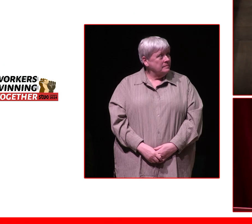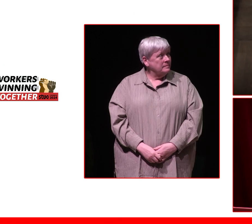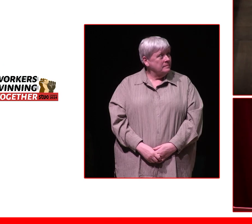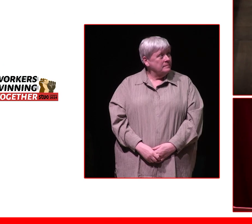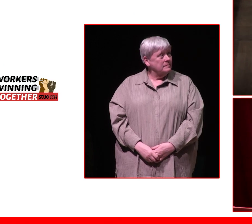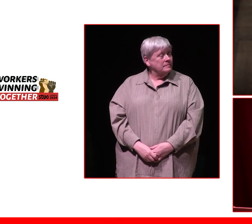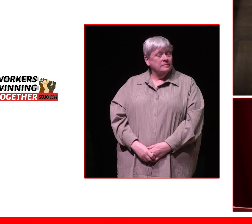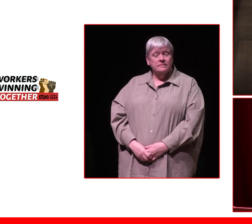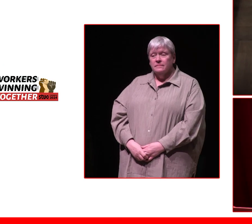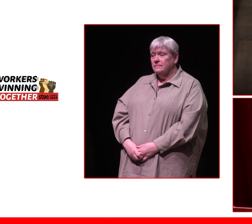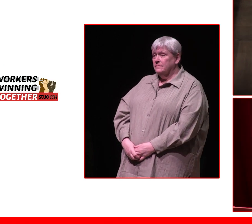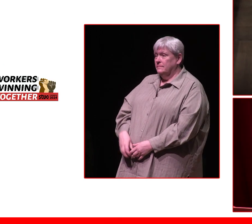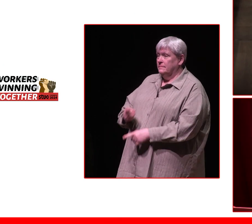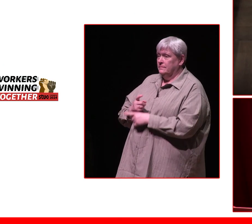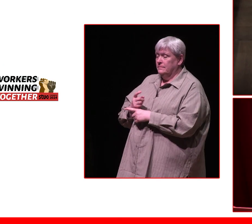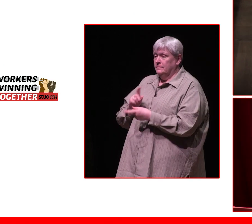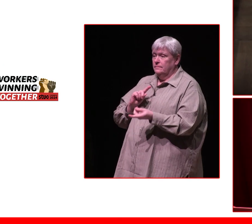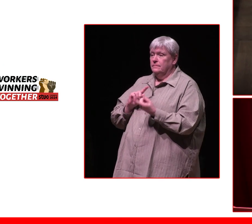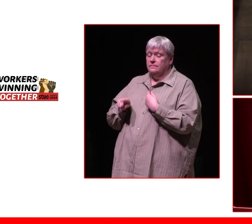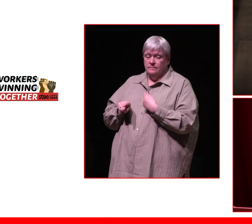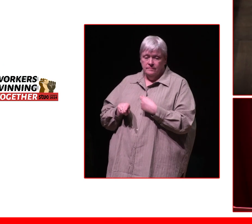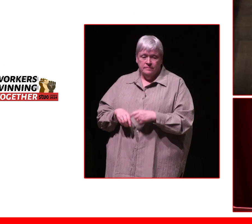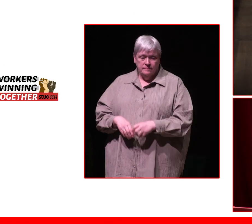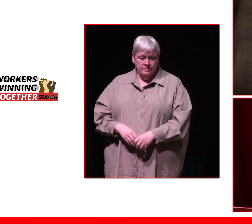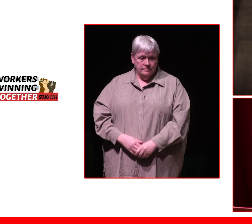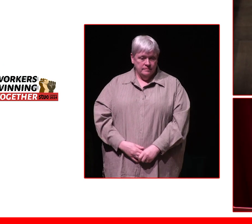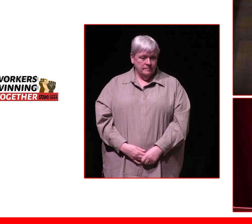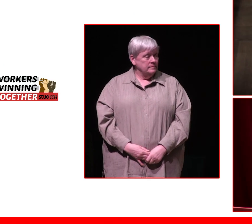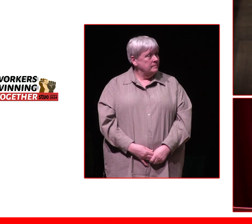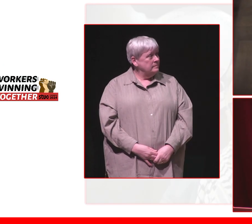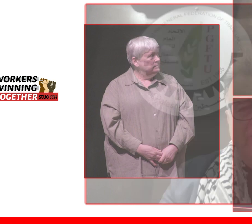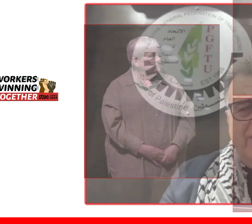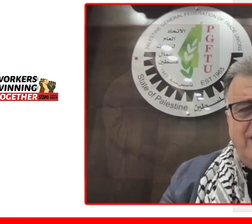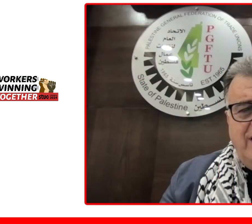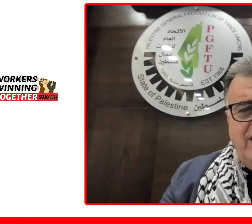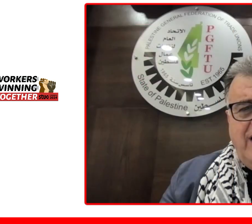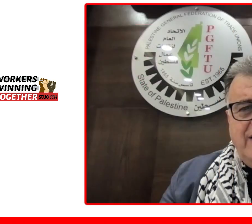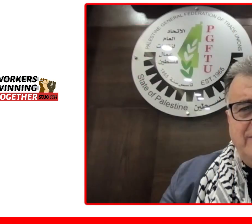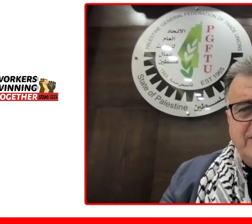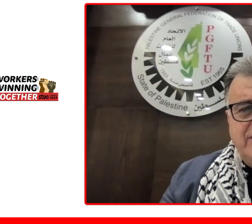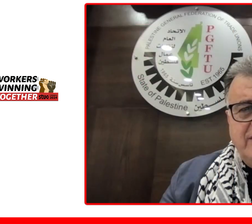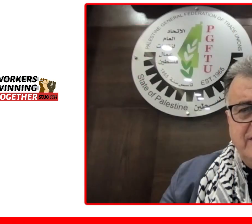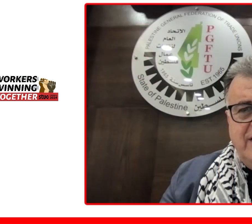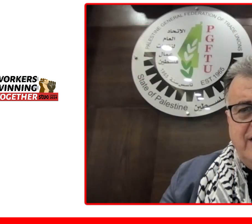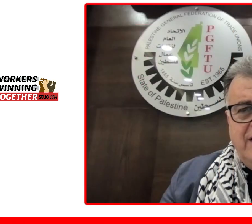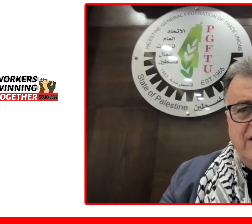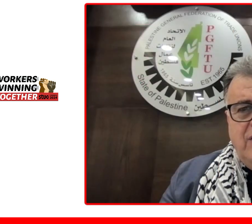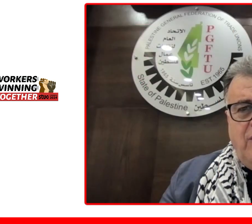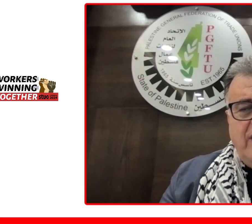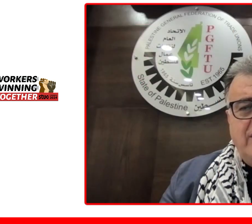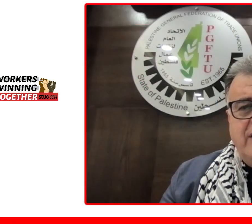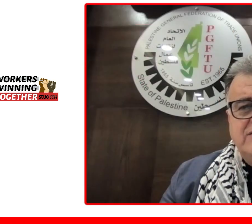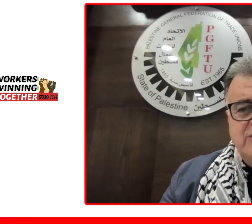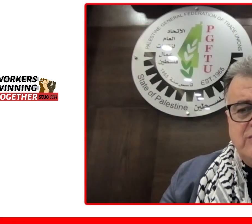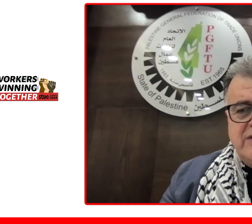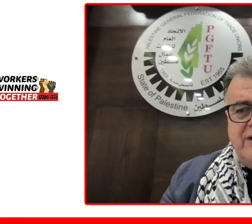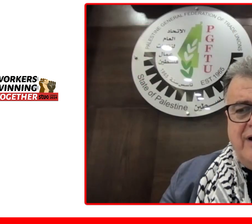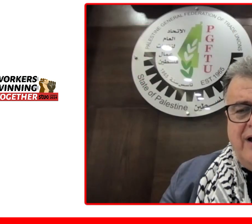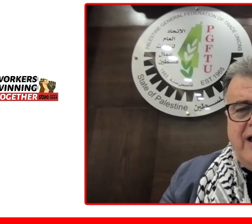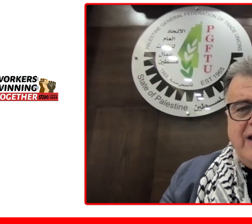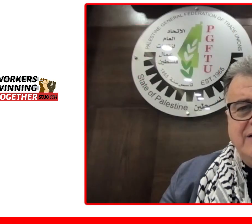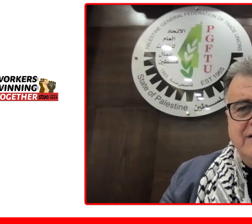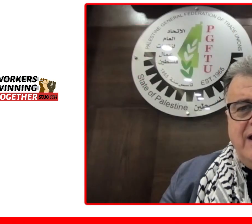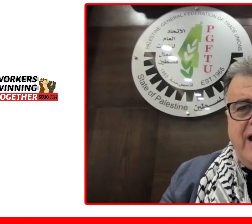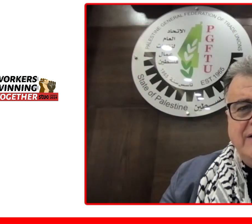رسالتنا هو أكبر عار على الحكومة البريطانية وعلى رئيس